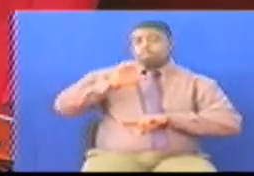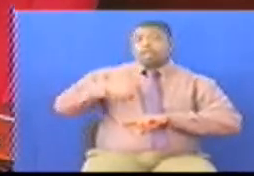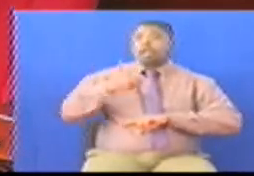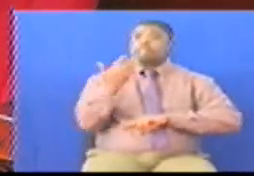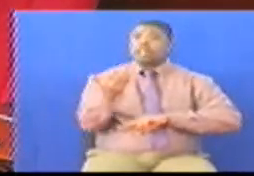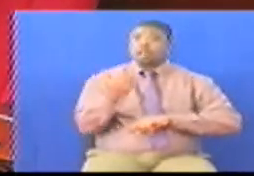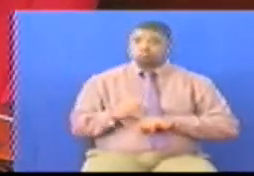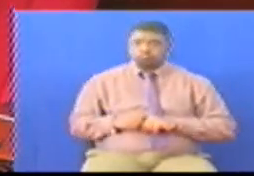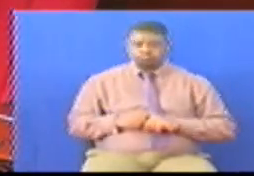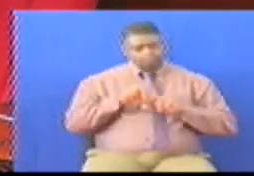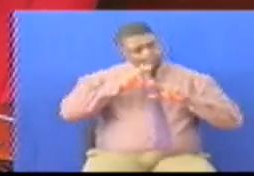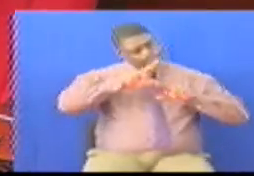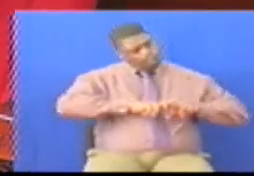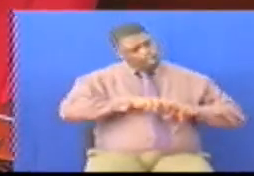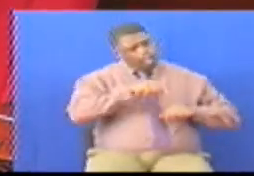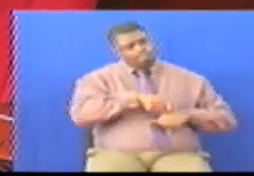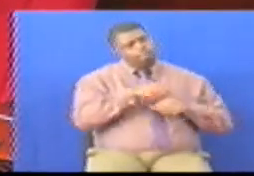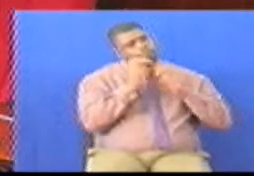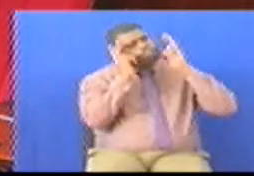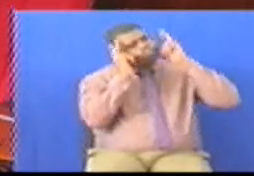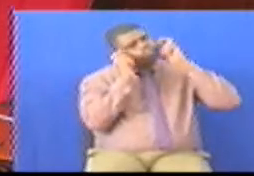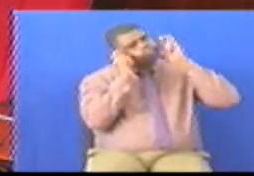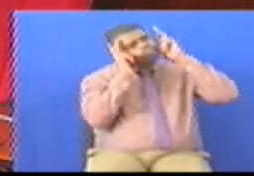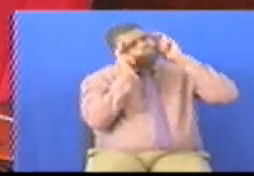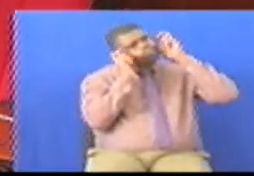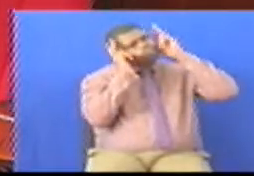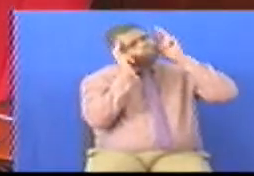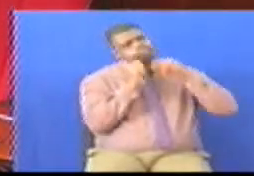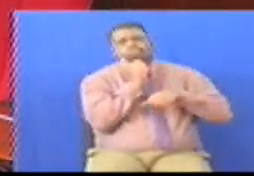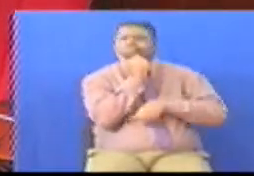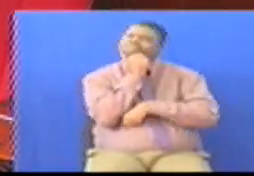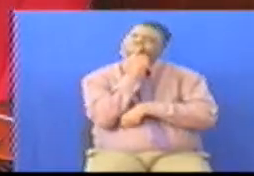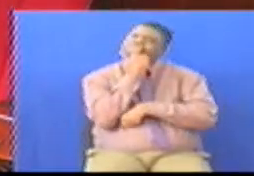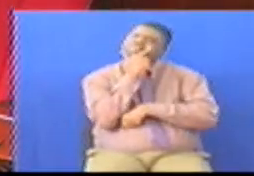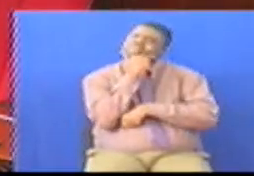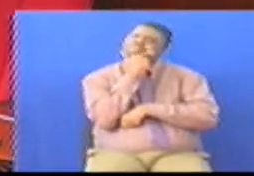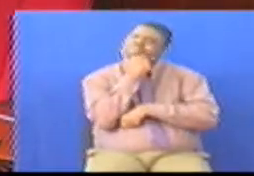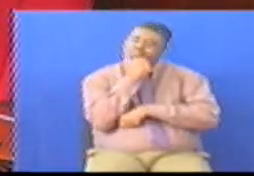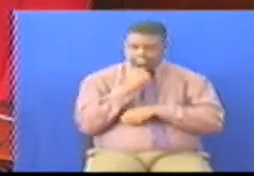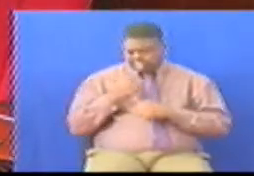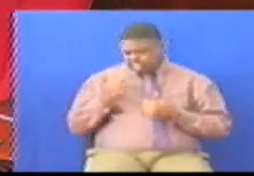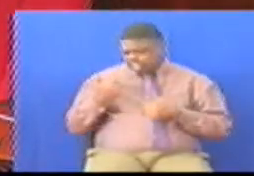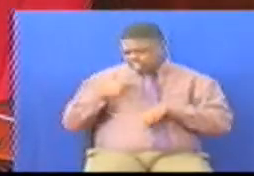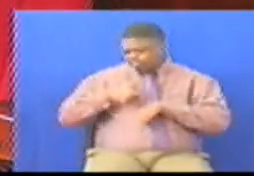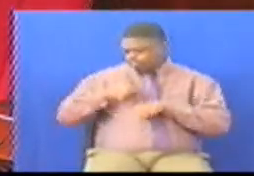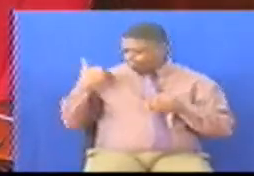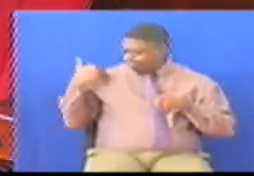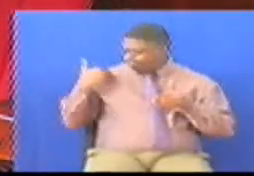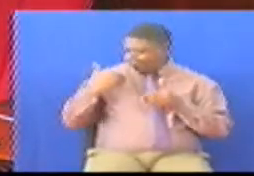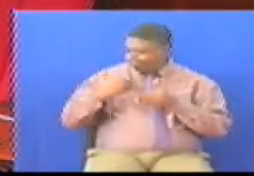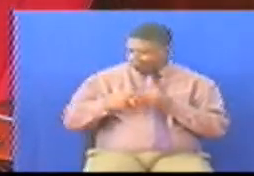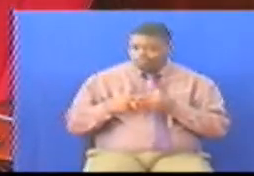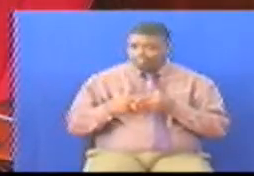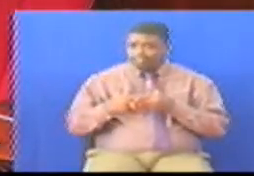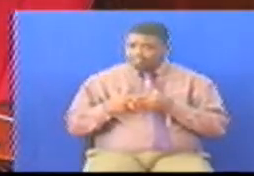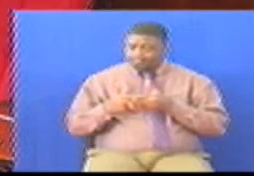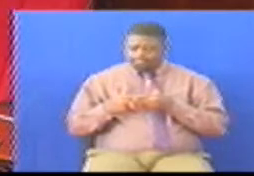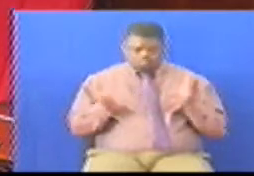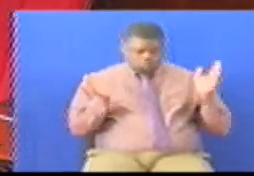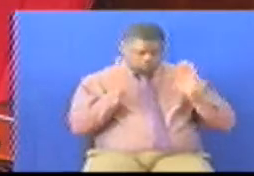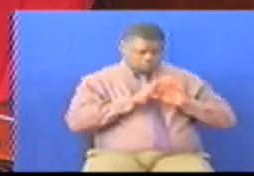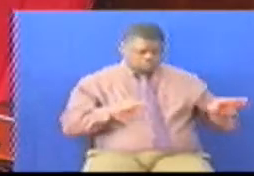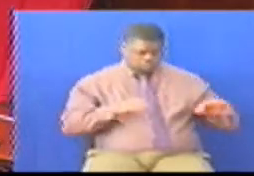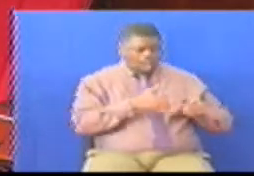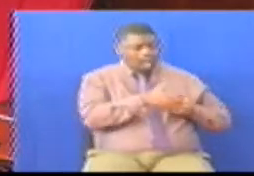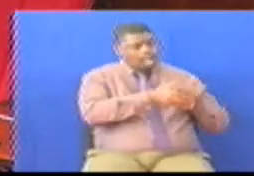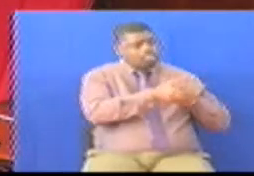nikasema katika kipindi chote hichi ambacho sasa tunamalizia bunge, toka nimeingia katika bunge hili nimekuwa mjumbe wa kamati hii ya